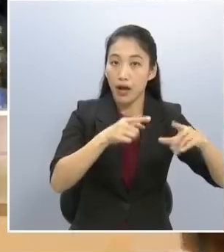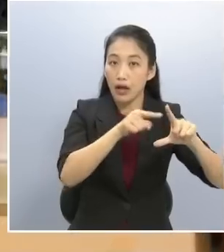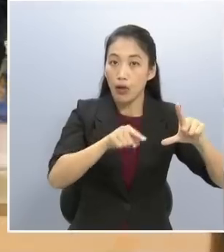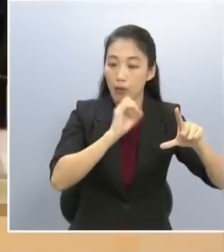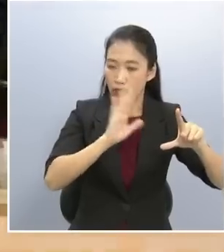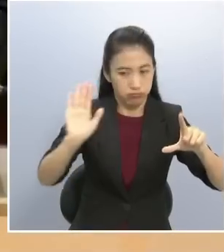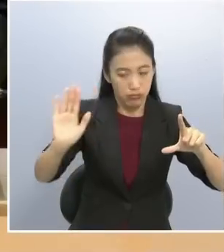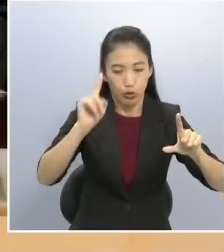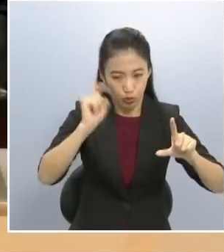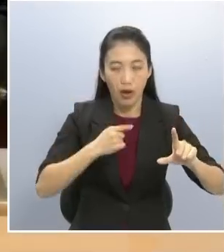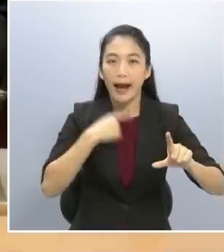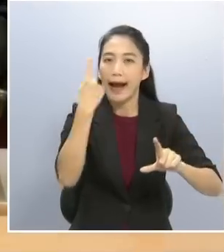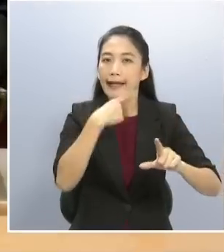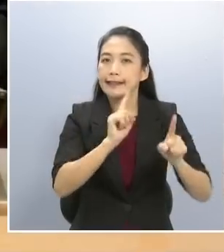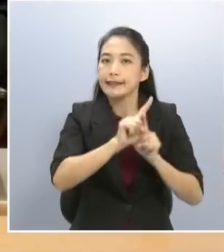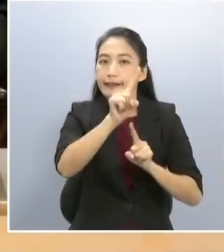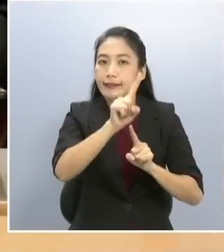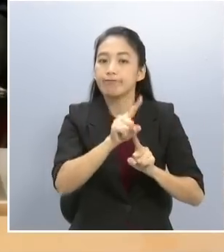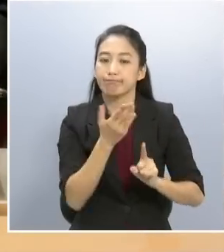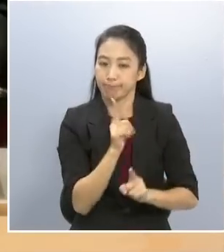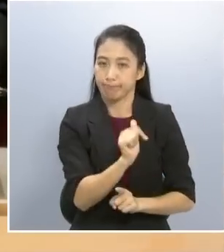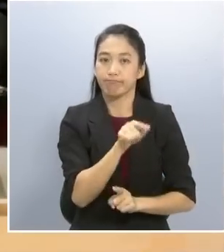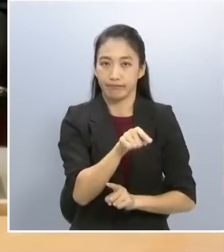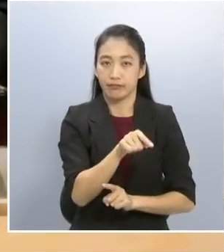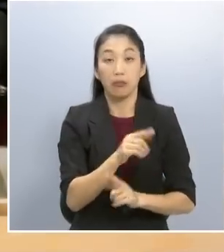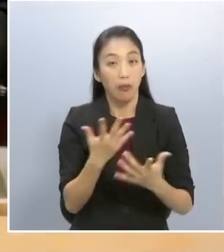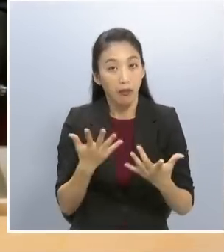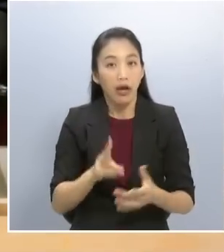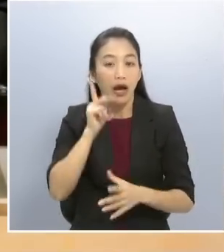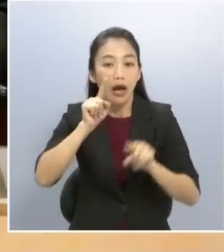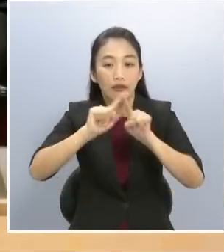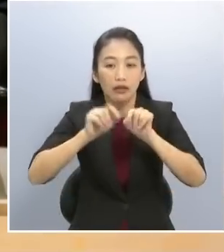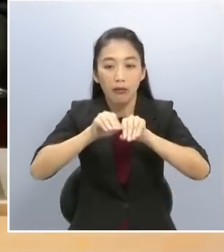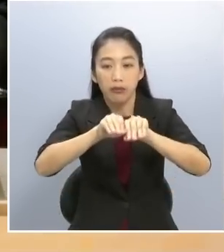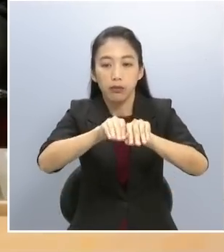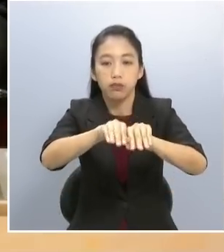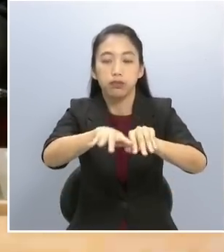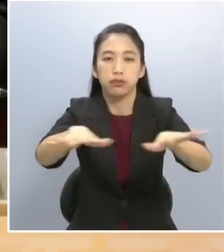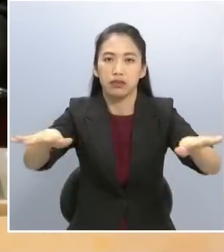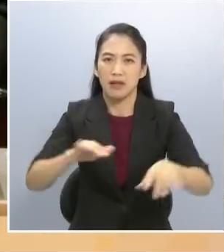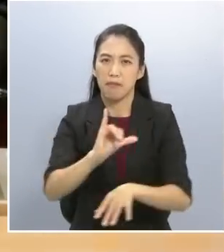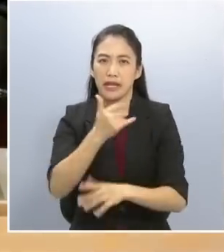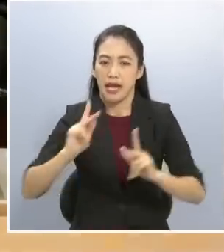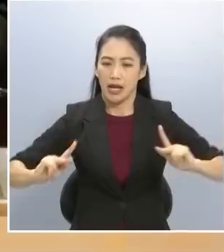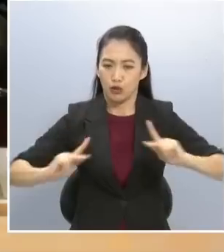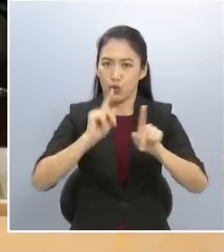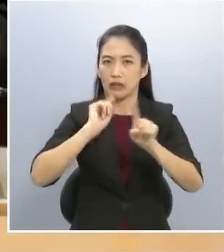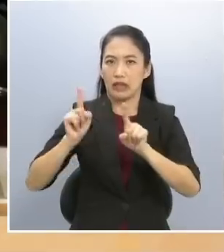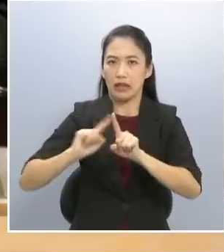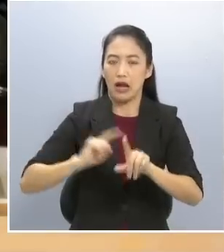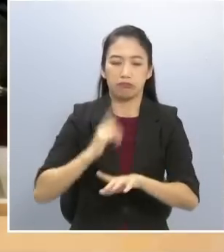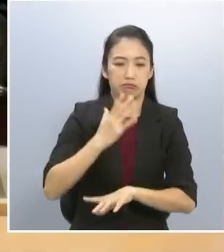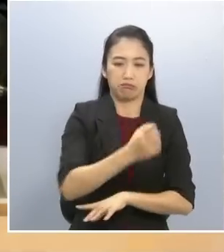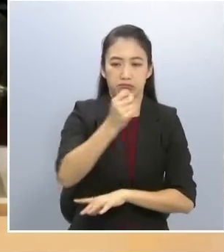นี้เป็นต้นเพราะฉะนั้นก็ยังมีประเด็นเรื่องการปล่อยข่าวยึดกระทรวงต่างๆซึ่งแหล่งข่าวรายนี้อ้างว่า